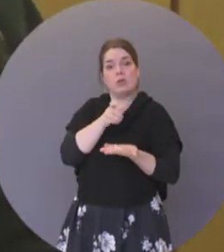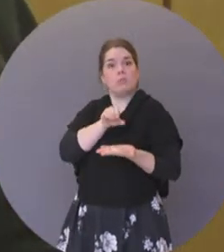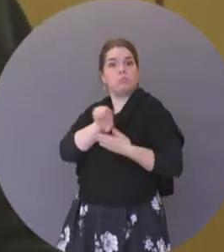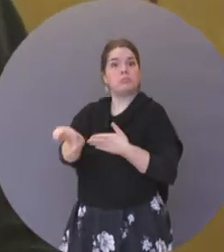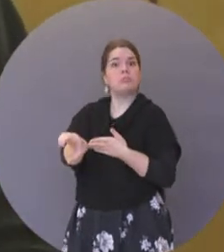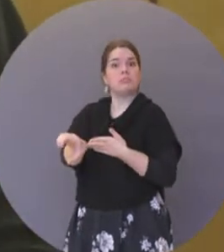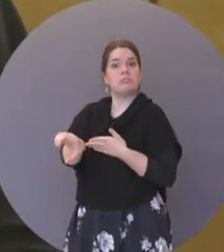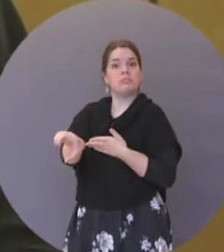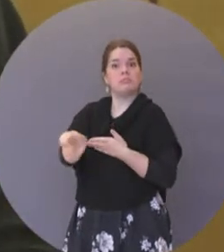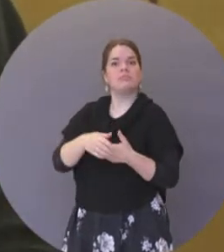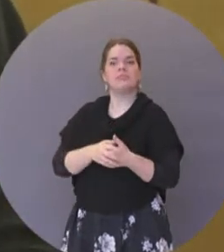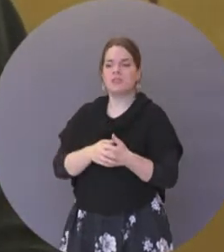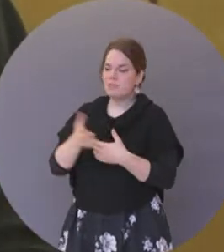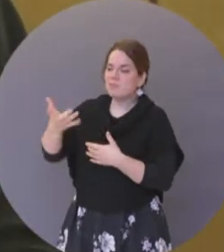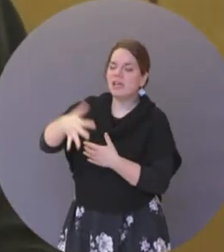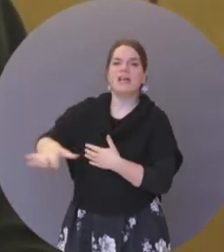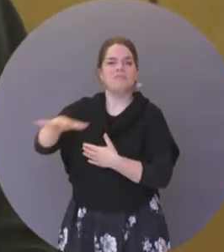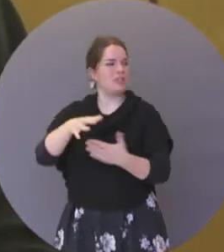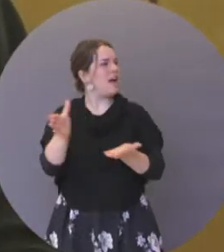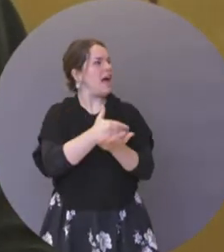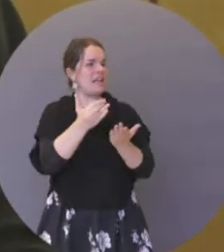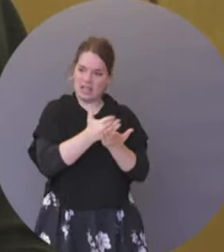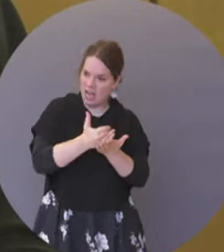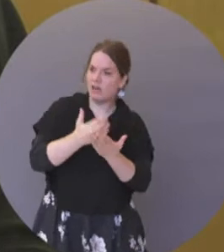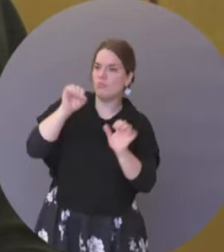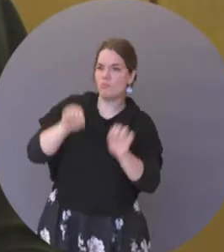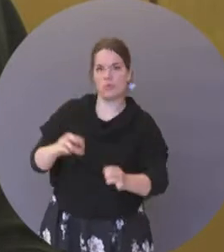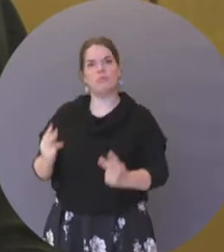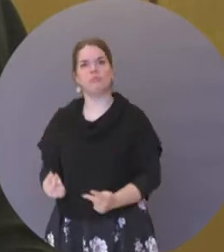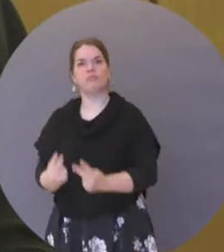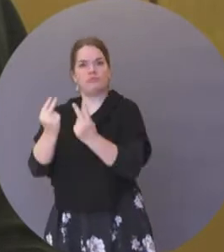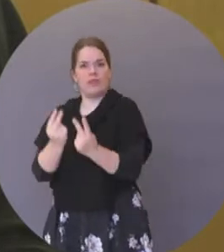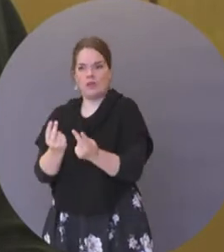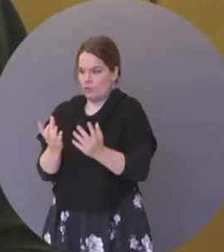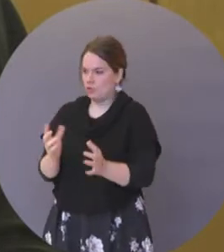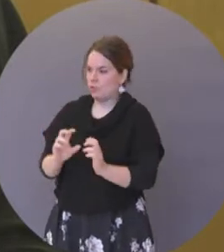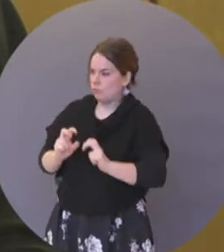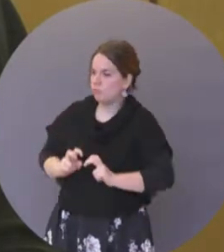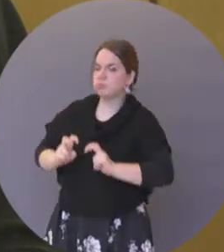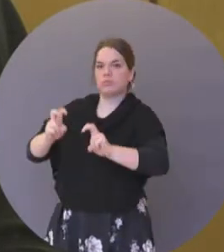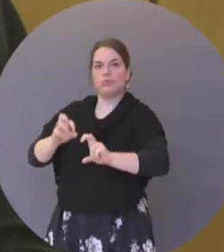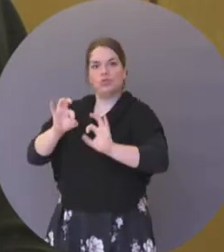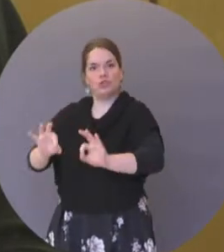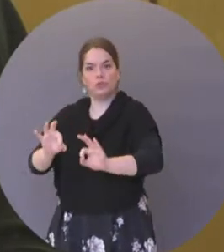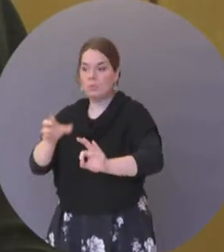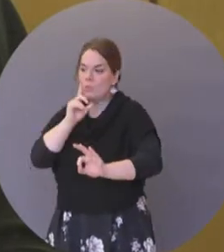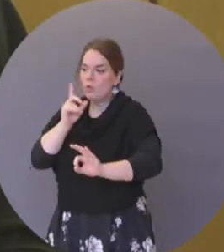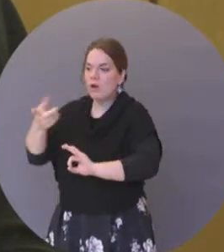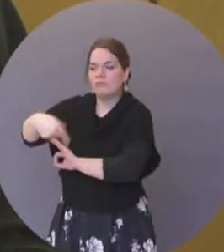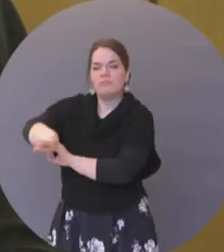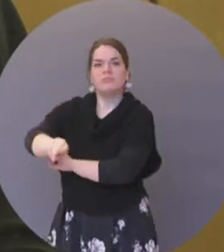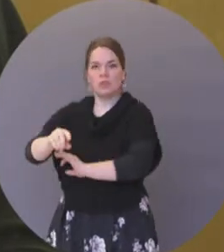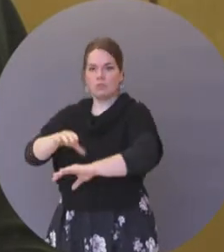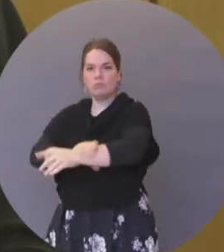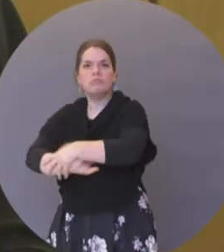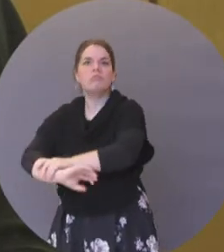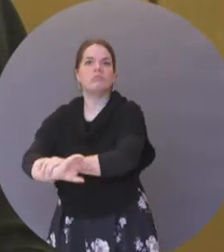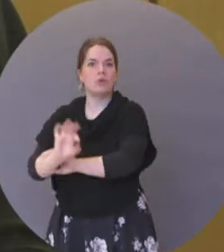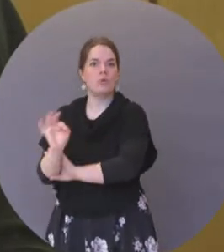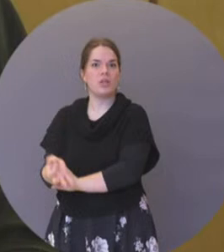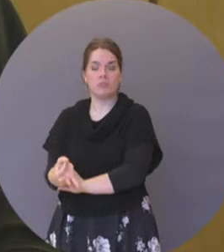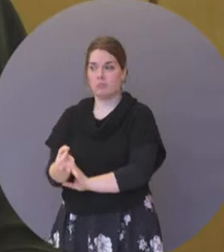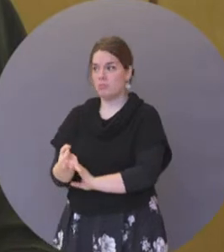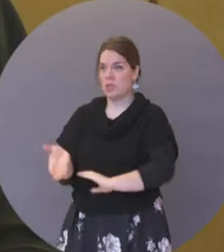les revalorisations salariales obtenues par leurs agents à force de mobilisation des revalorisations d'ailleurs qui devraient s'appliquer